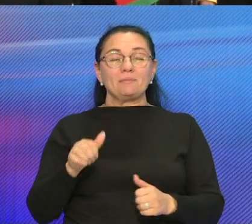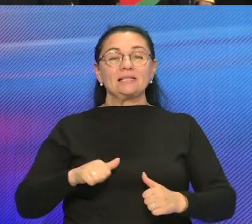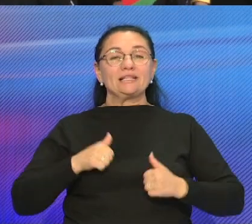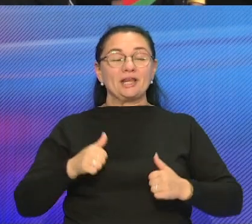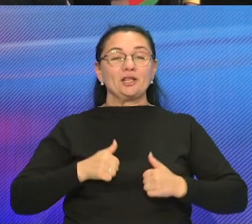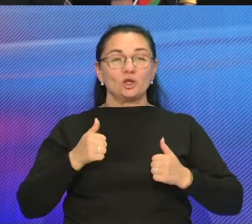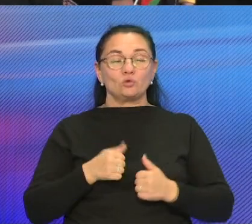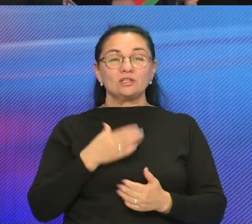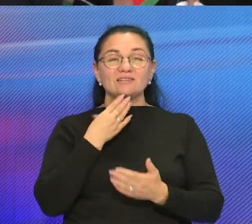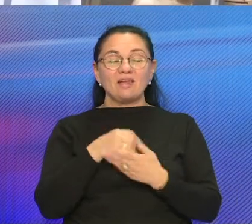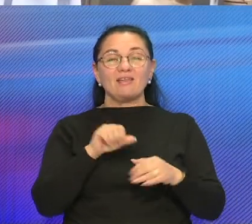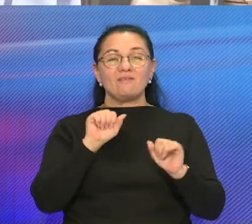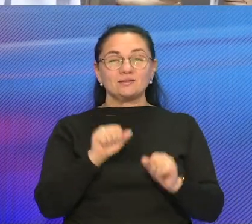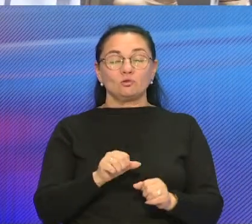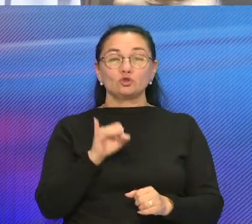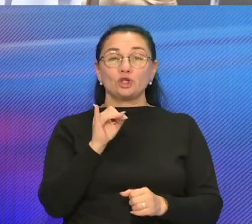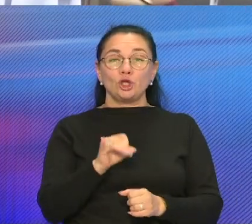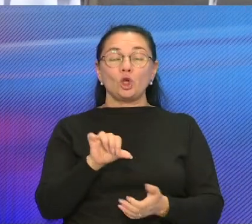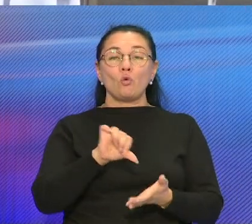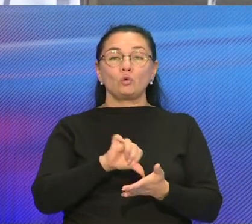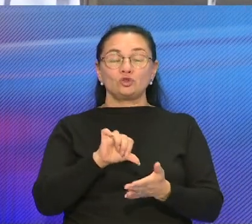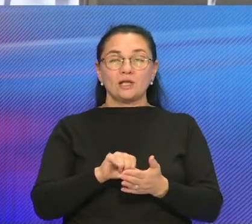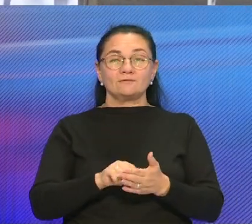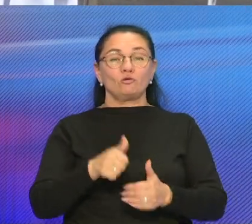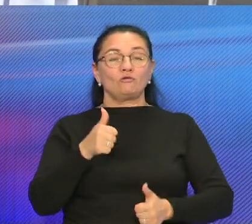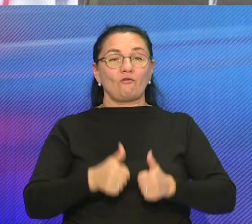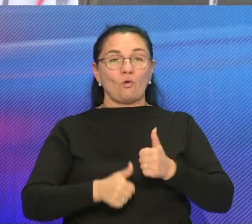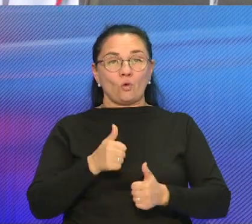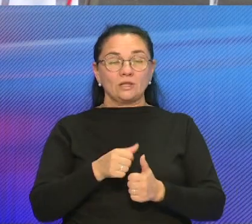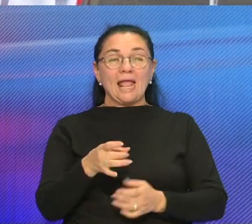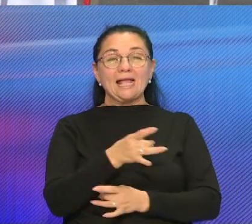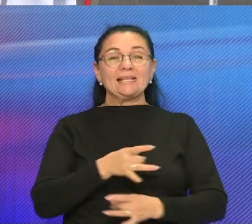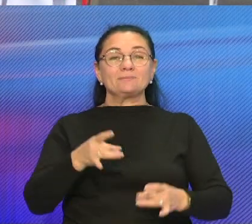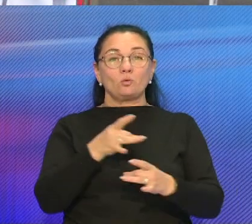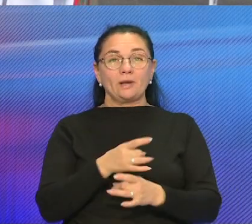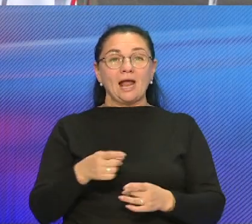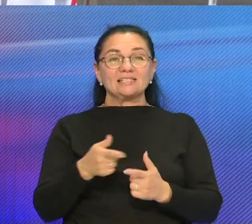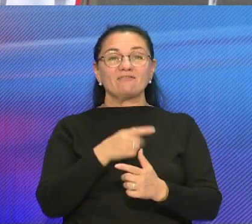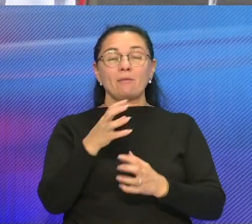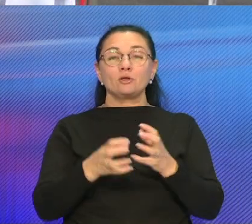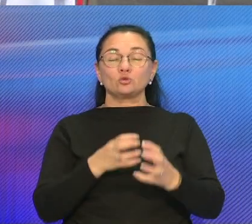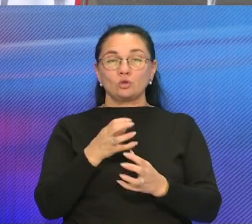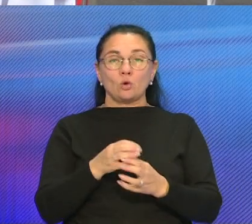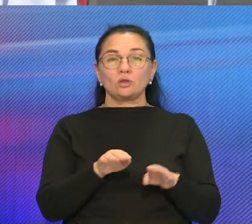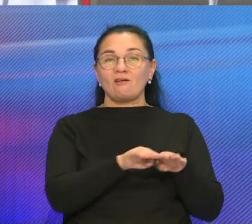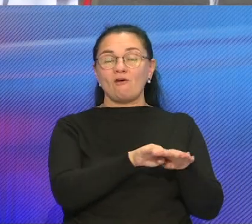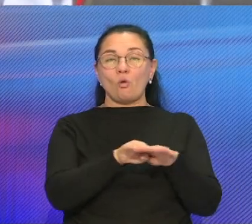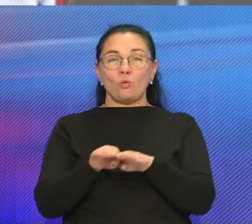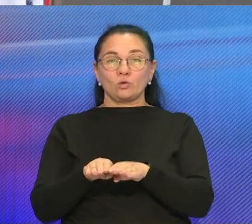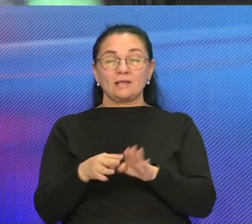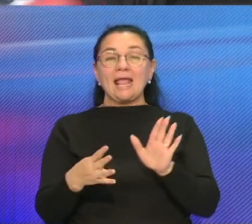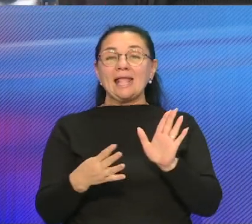усилу махчимостей удельничаюць уз поборнествах республиканского и международного узроунив. Усяго в проекте 9